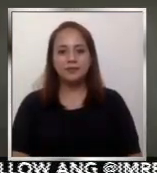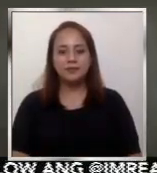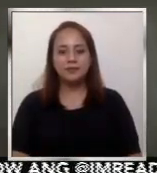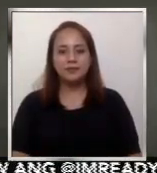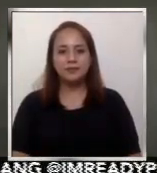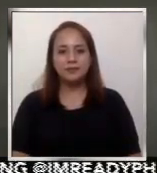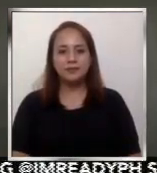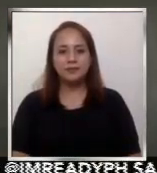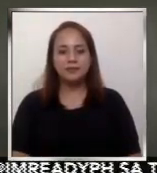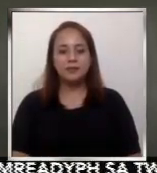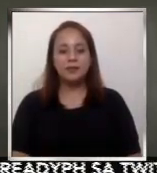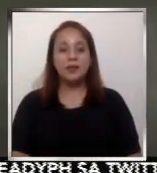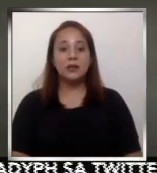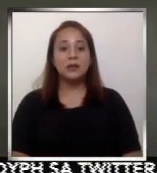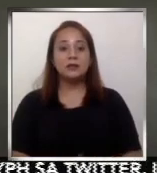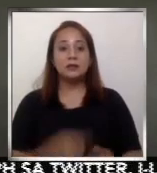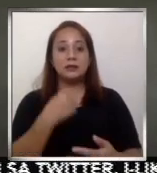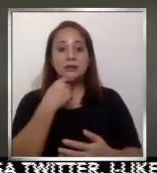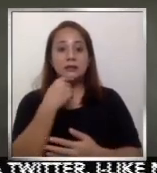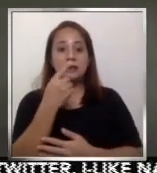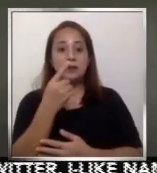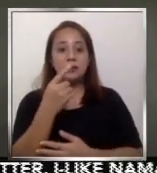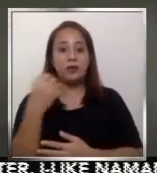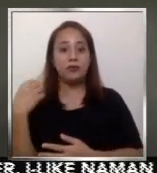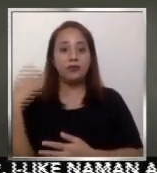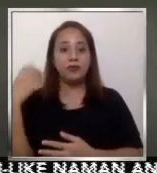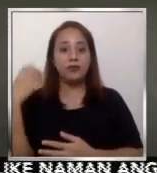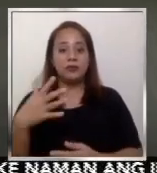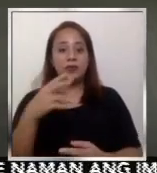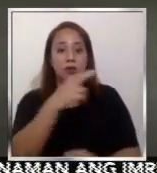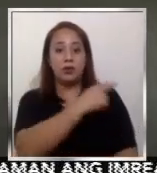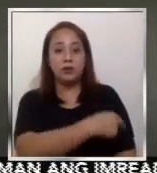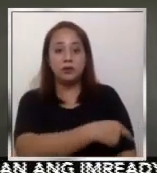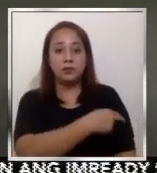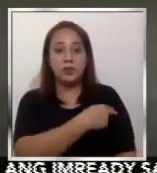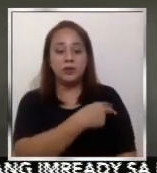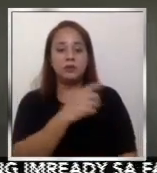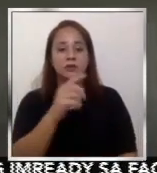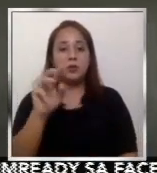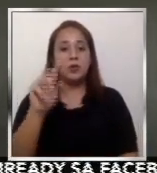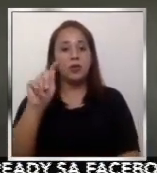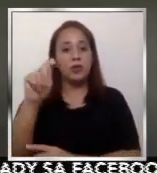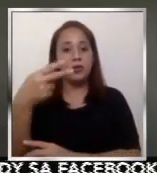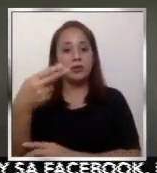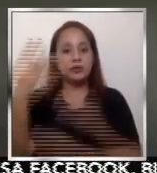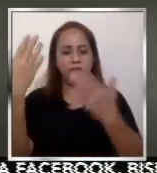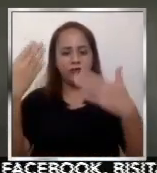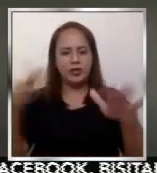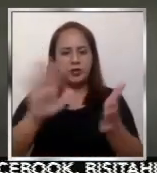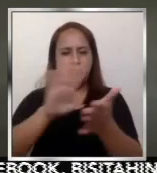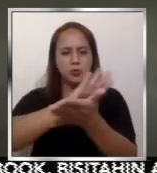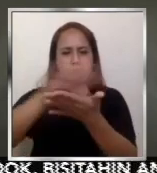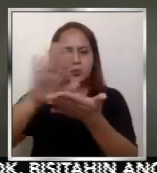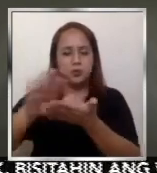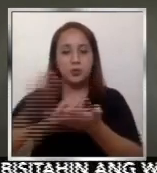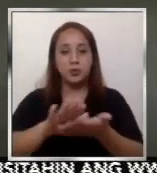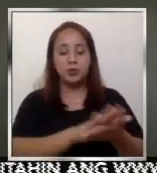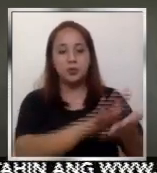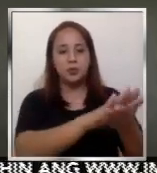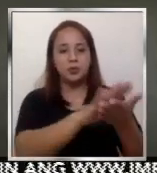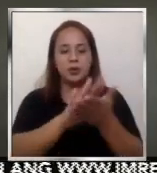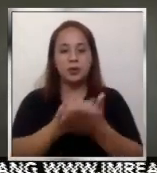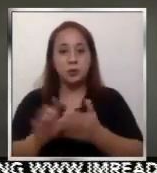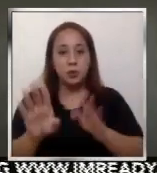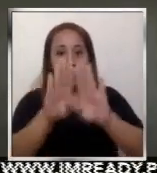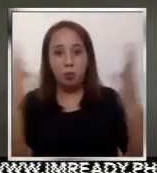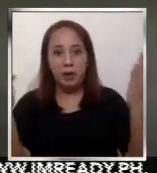Atom, ayon nga sa opisyal ng ospital na ito, ay sa Webes, pagkatapos ng kanilang pag-disinfect, ay hindi agad-agad babalik sa